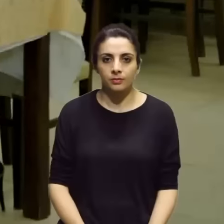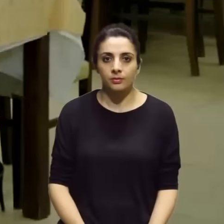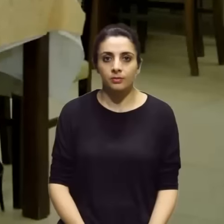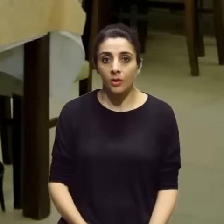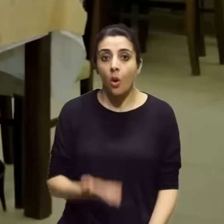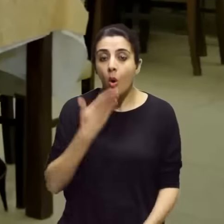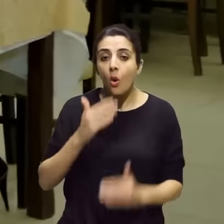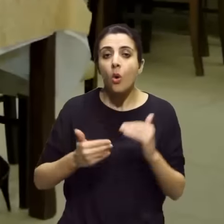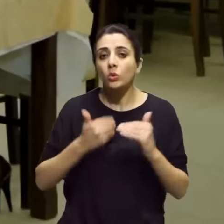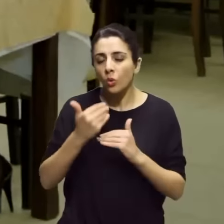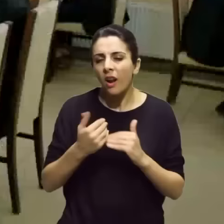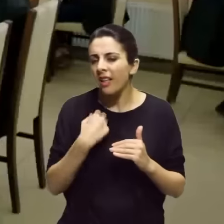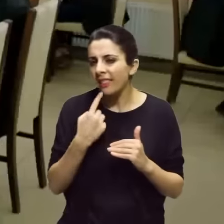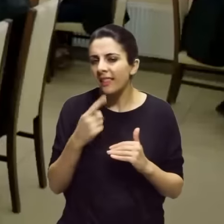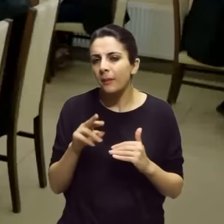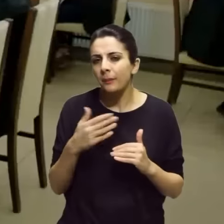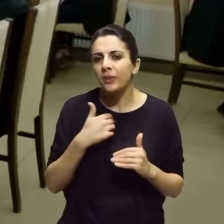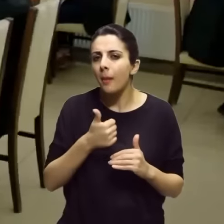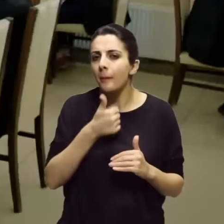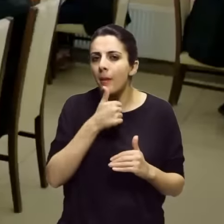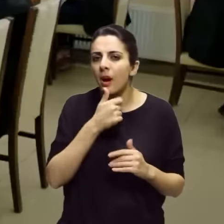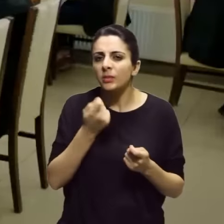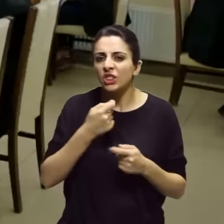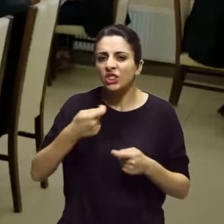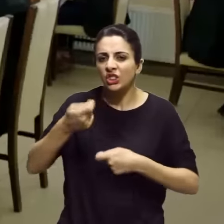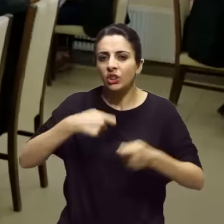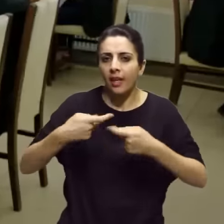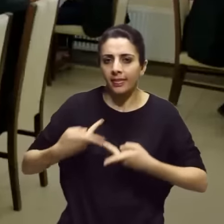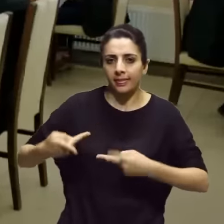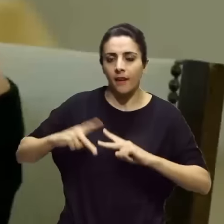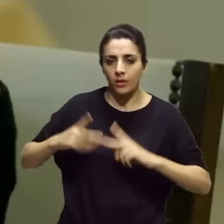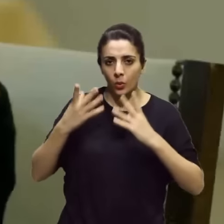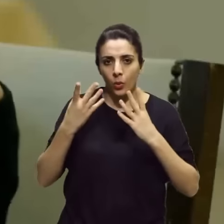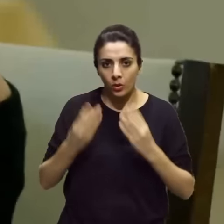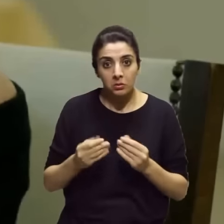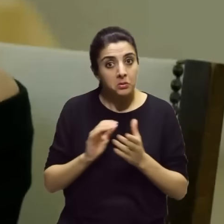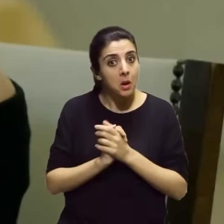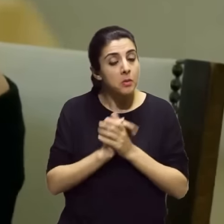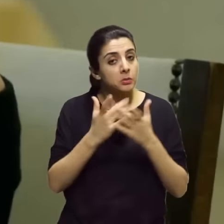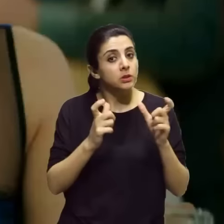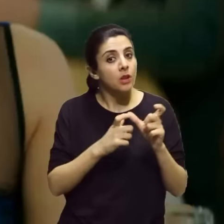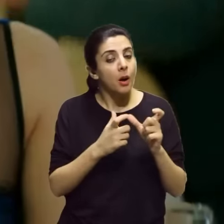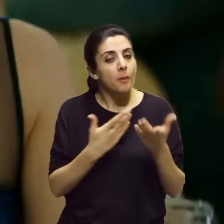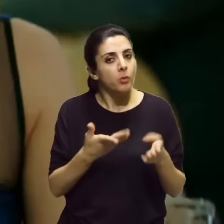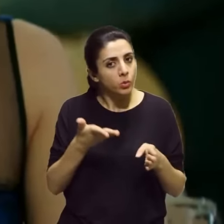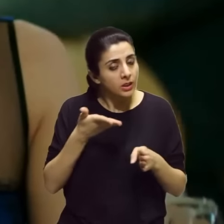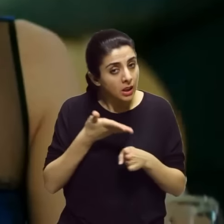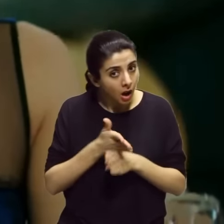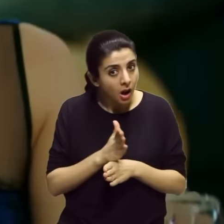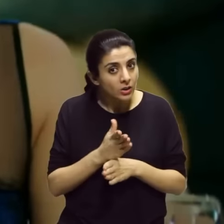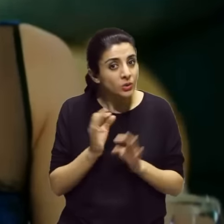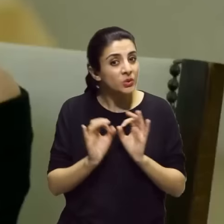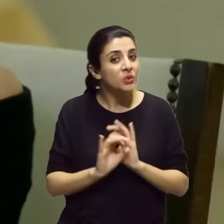İşte okuldan sonra da dediğim gibi... Babam olduğu gibi şirketi bana devretti. Bravo Sabricim. Bu gerçekten